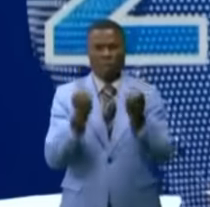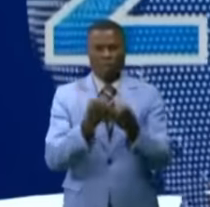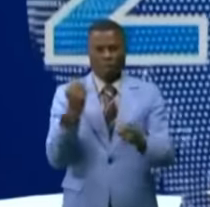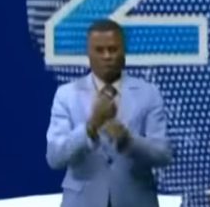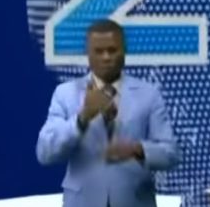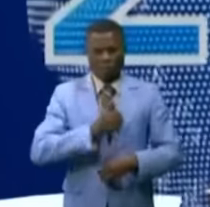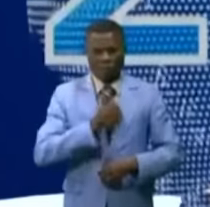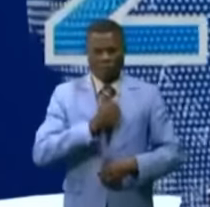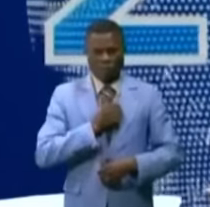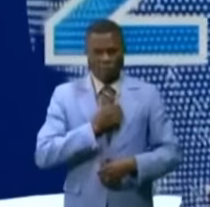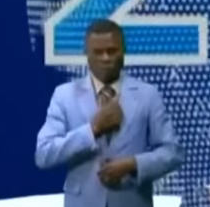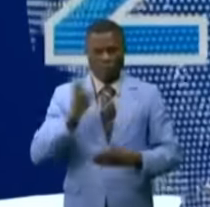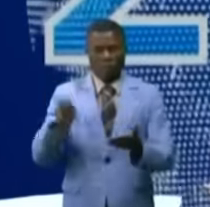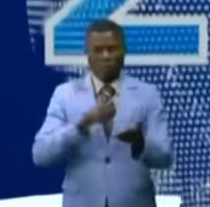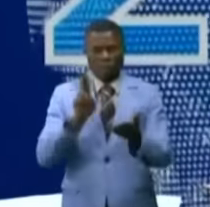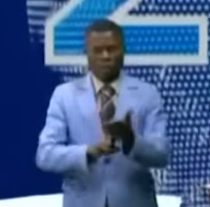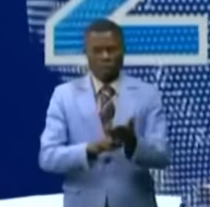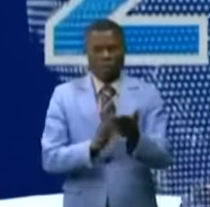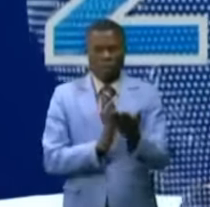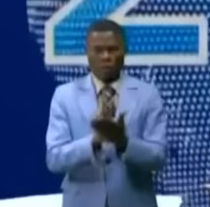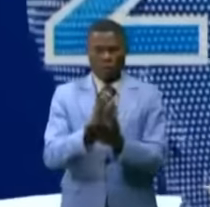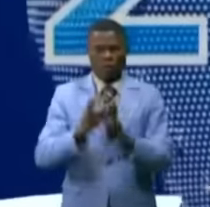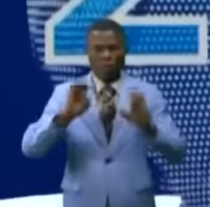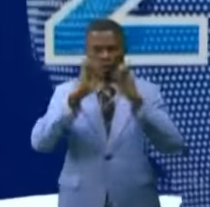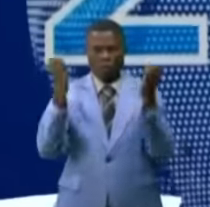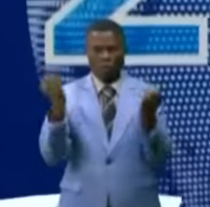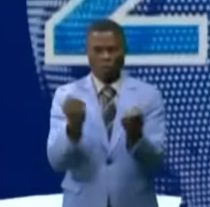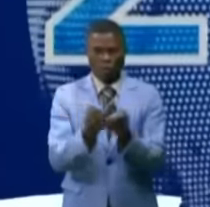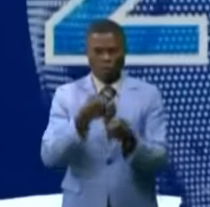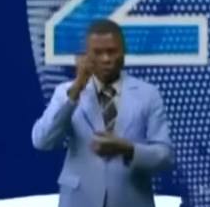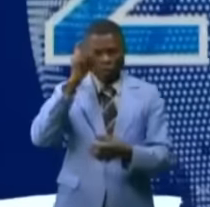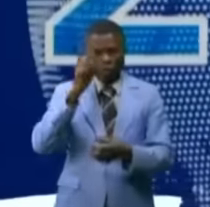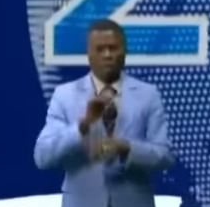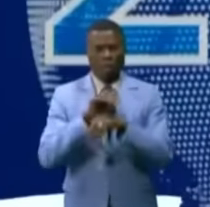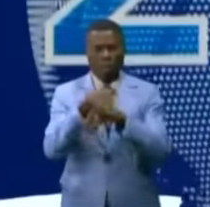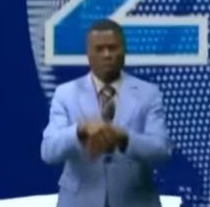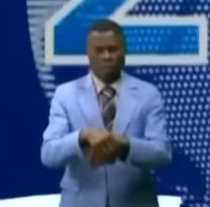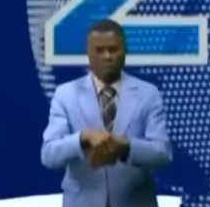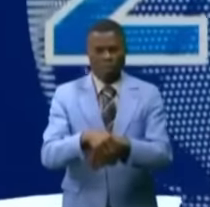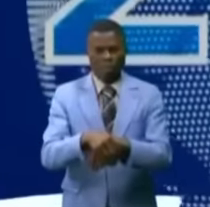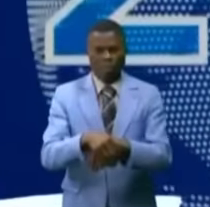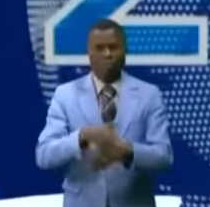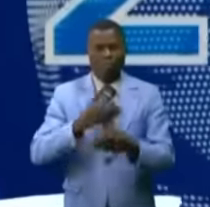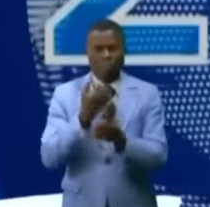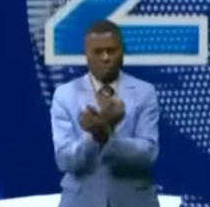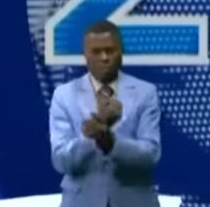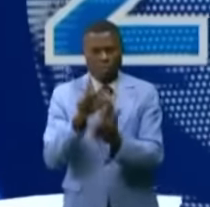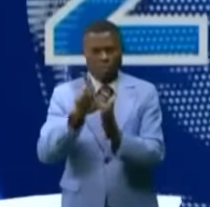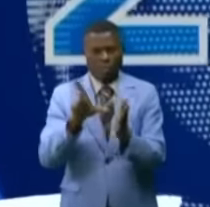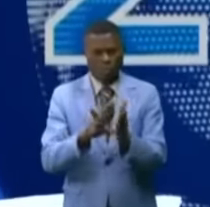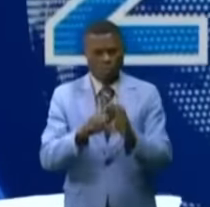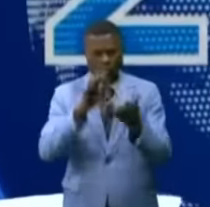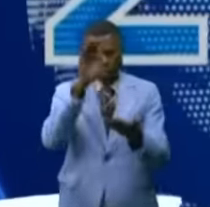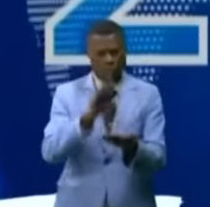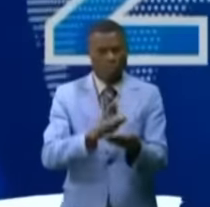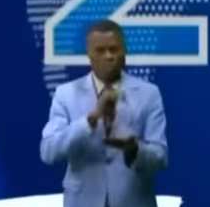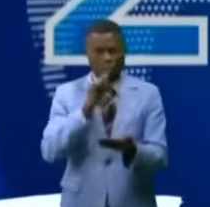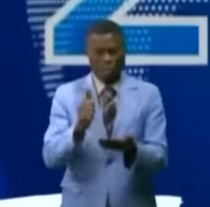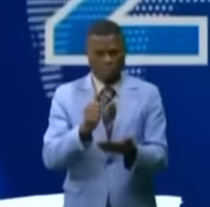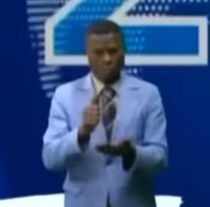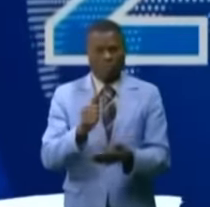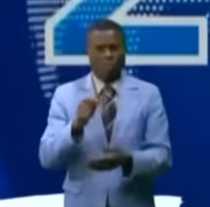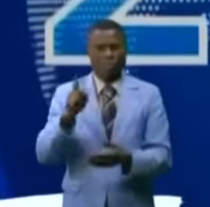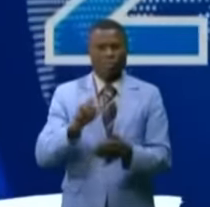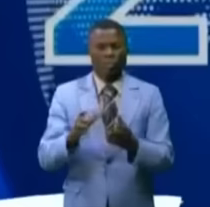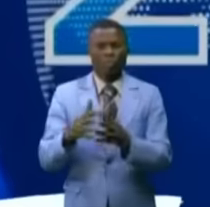local d'accéder aux contrats dignes au sein des sociétés principales. L'engagement de l'ARSP dans cette démarche ne faiblit pas. Thomas Mining